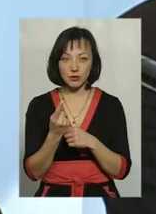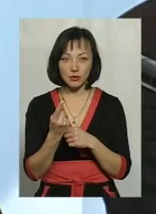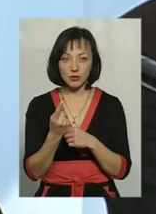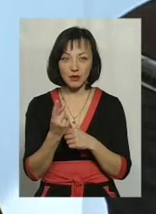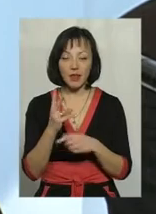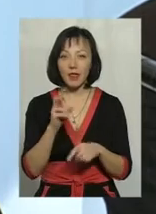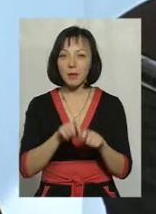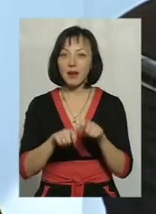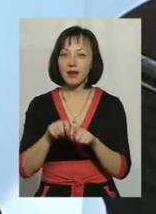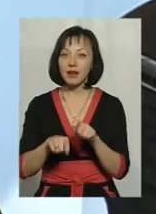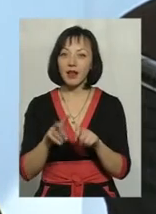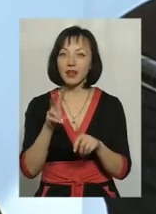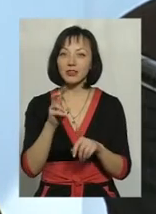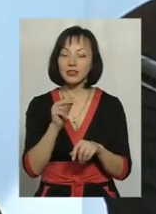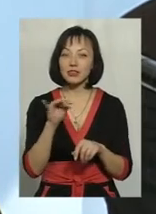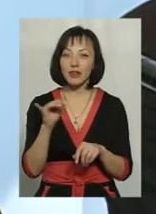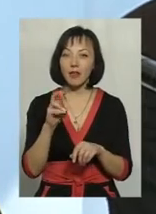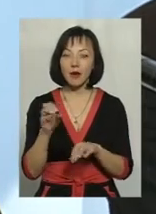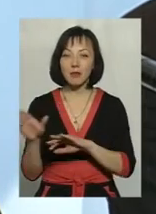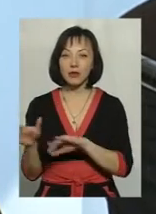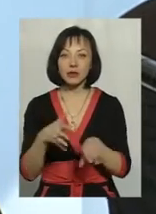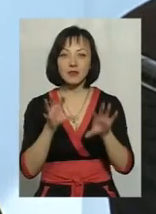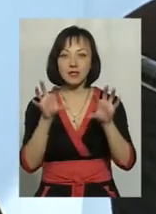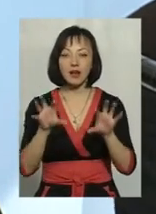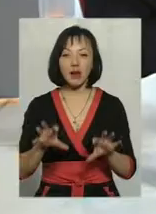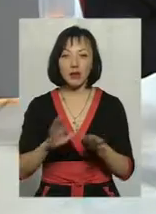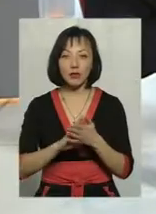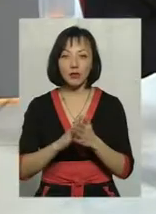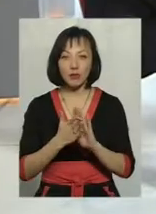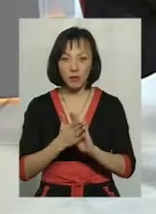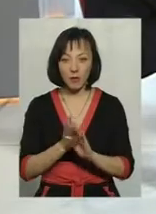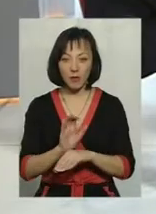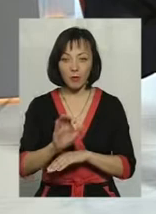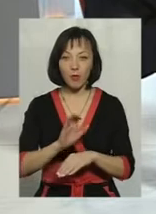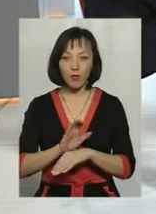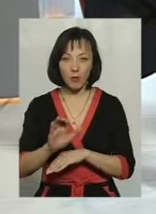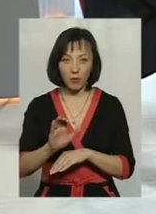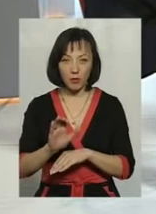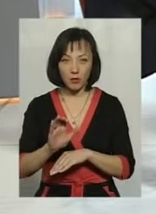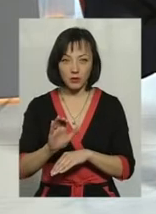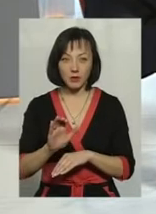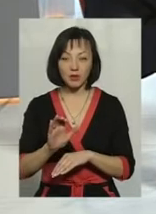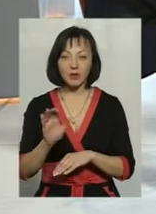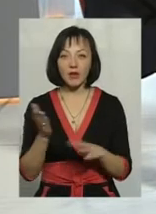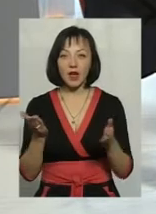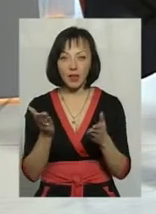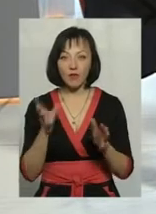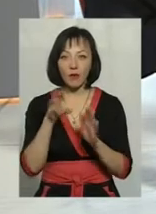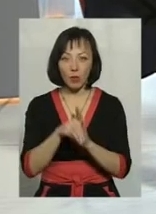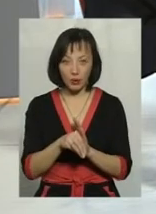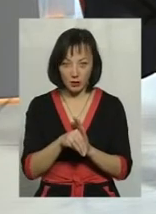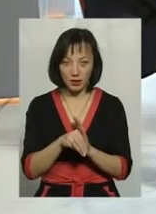Не перевірений чи не пройшов всі легальні умови поставки? Всі легальні умови поставки, в яких і